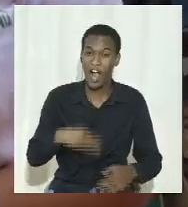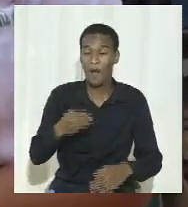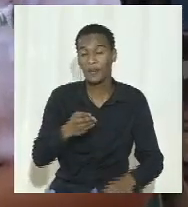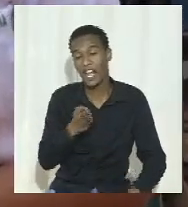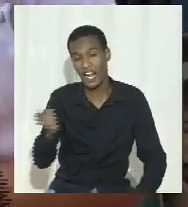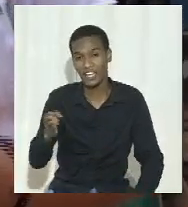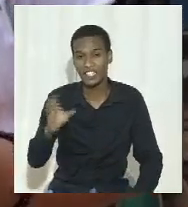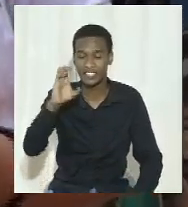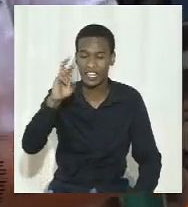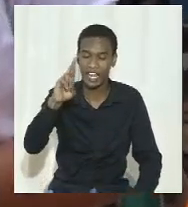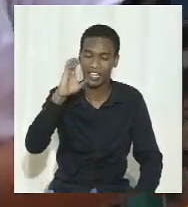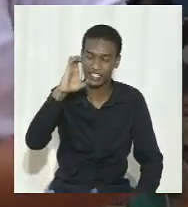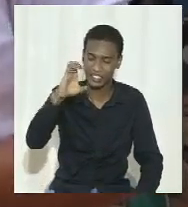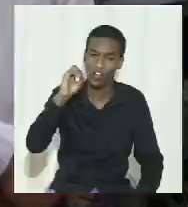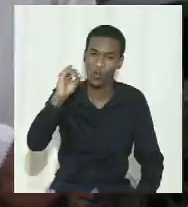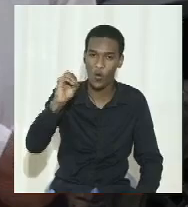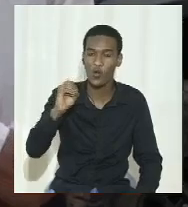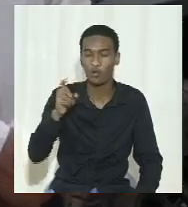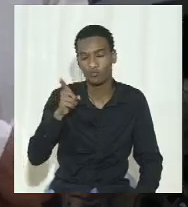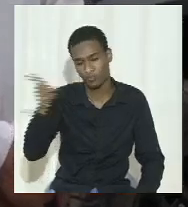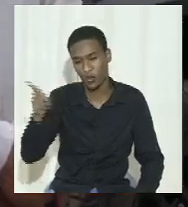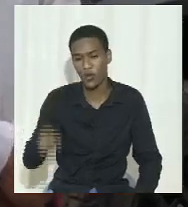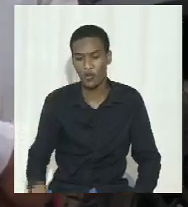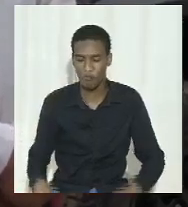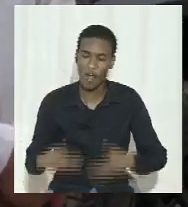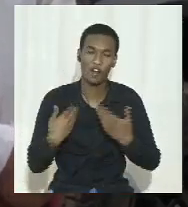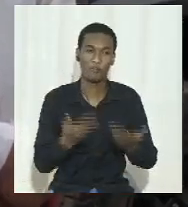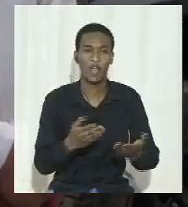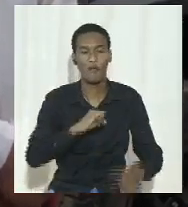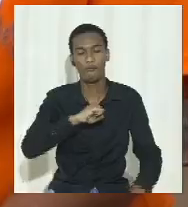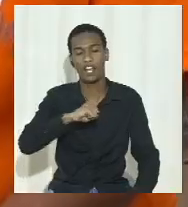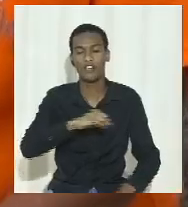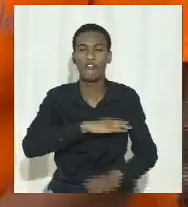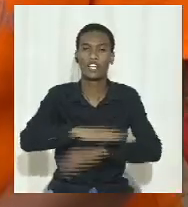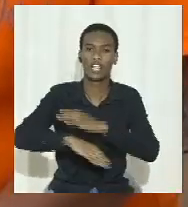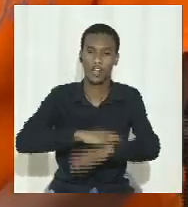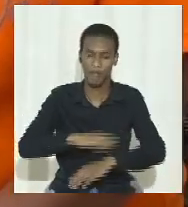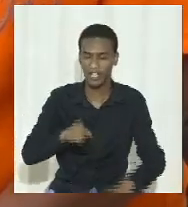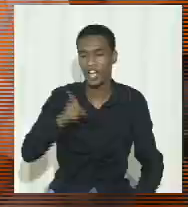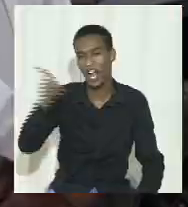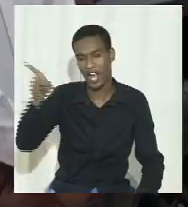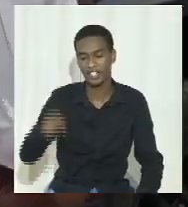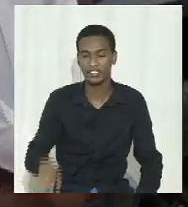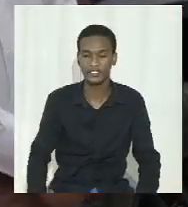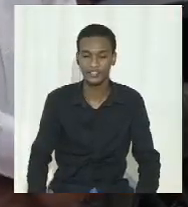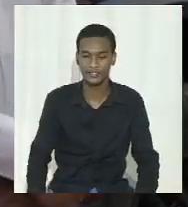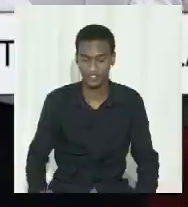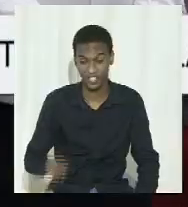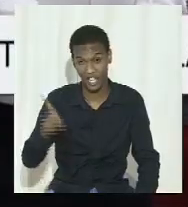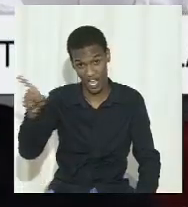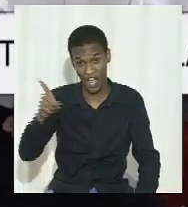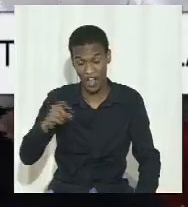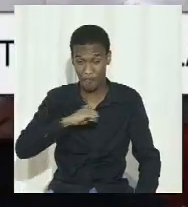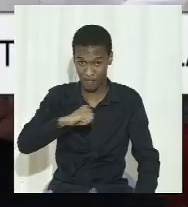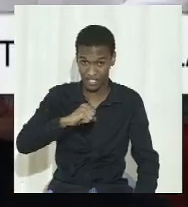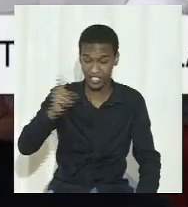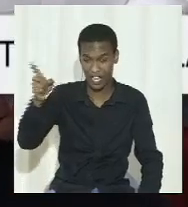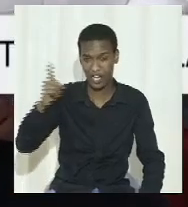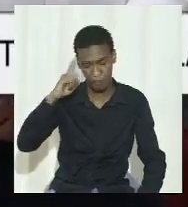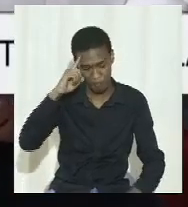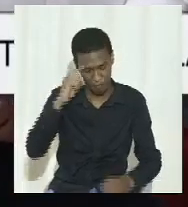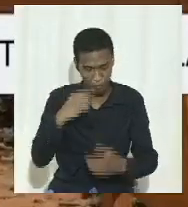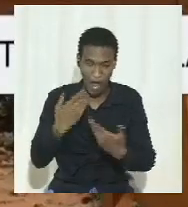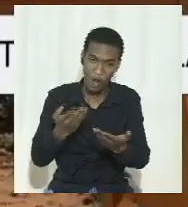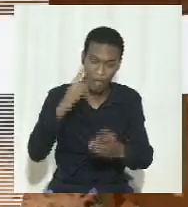amin'ny distrikan'ny Fandriana ka natolotra ny mpiasan'ny fahasalamana ny CCO aty antoerany no nanome toky fa ampiasa ireto